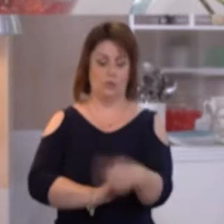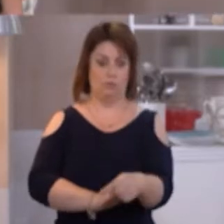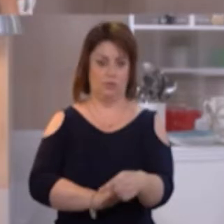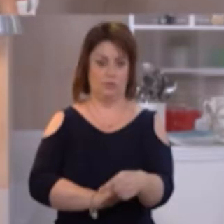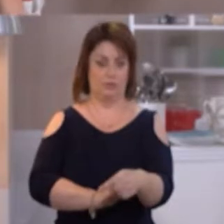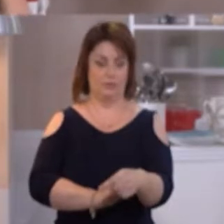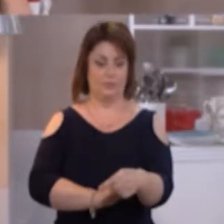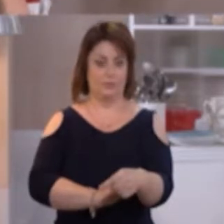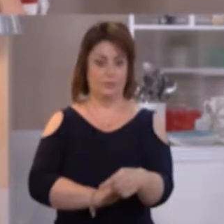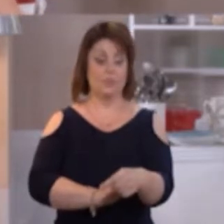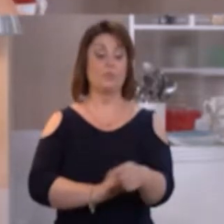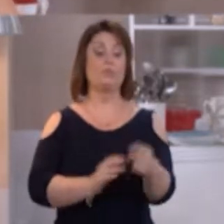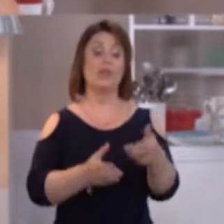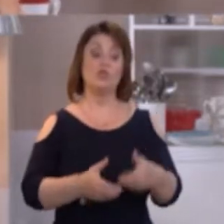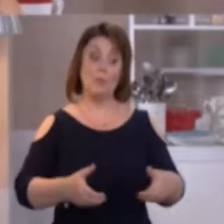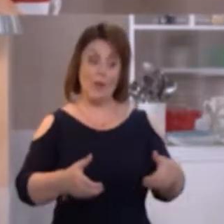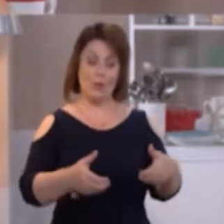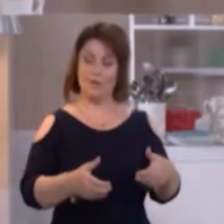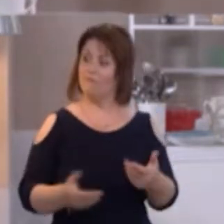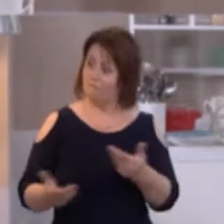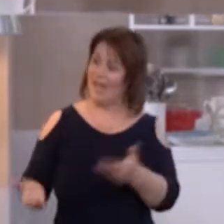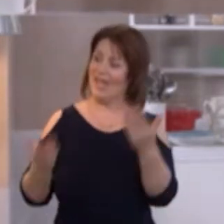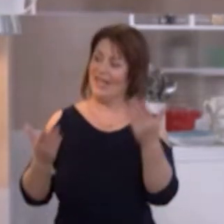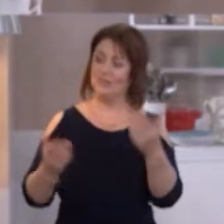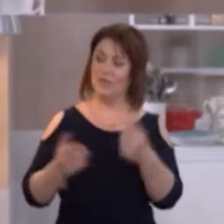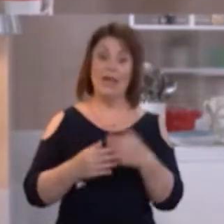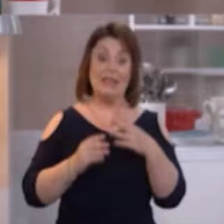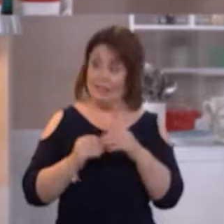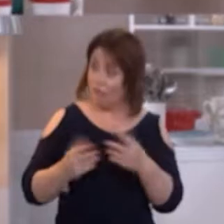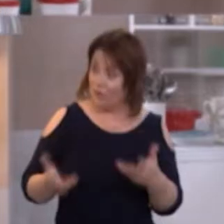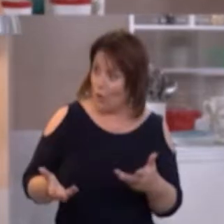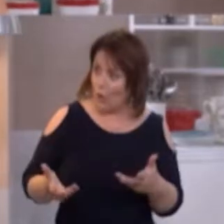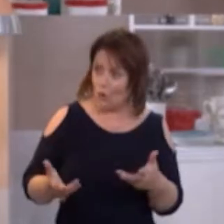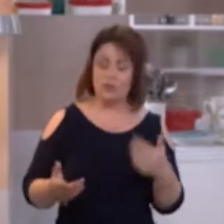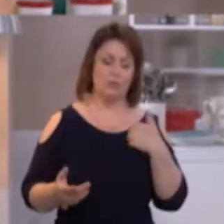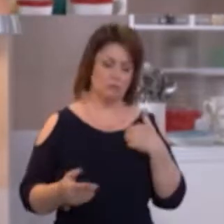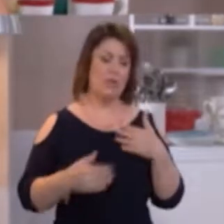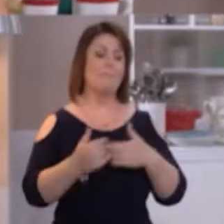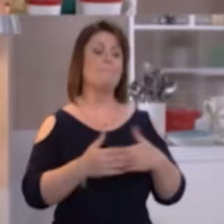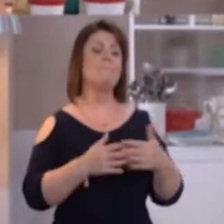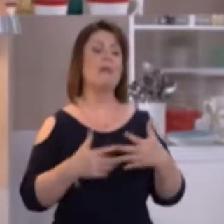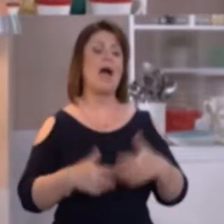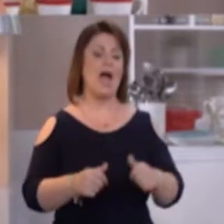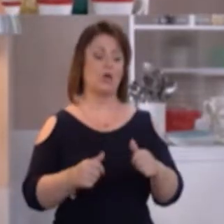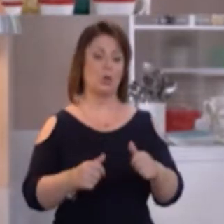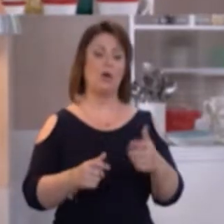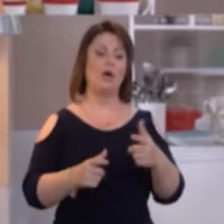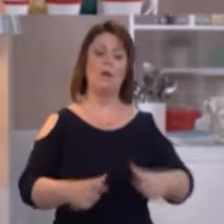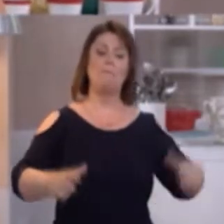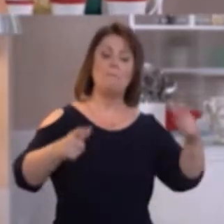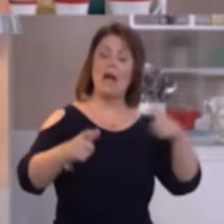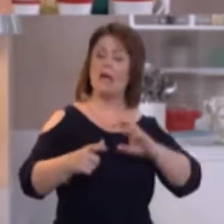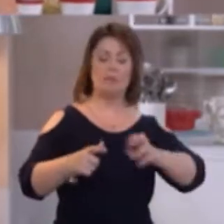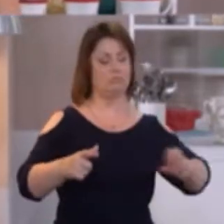Bene. Il ciambellone. Beh, il ciambellone, fa qualcosa? Senti, lo facciamo a mano. Non usiamo macchine, oggi